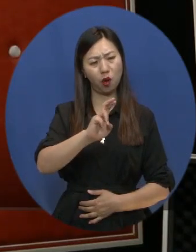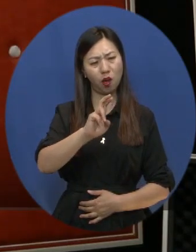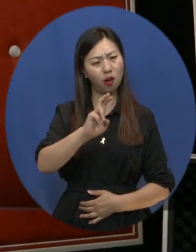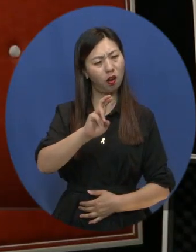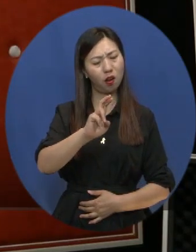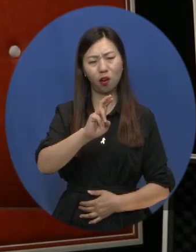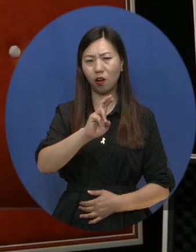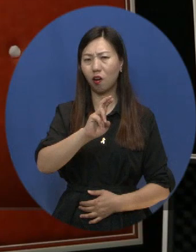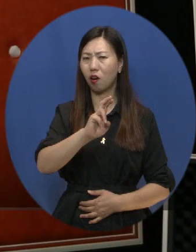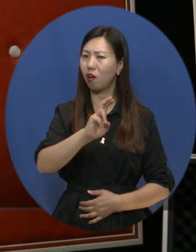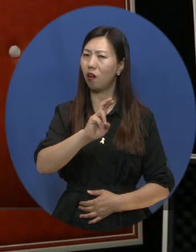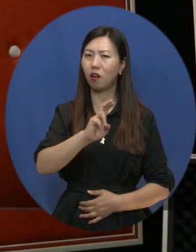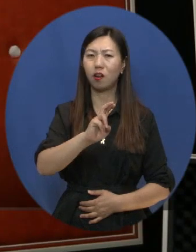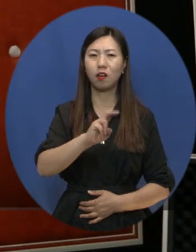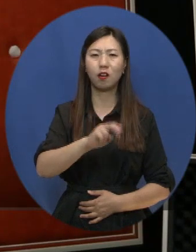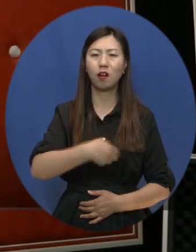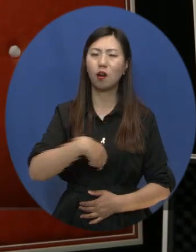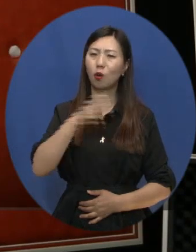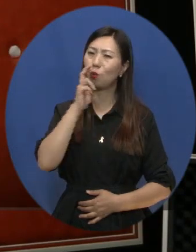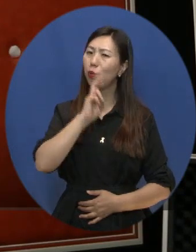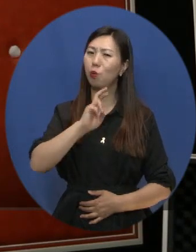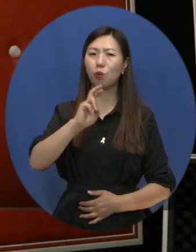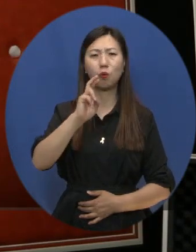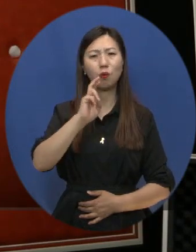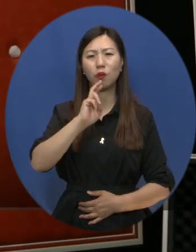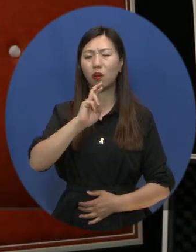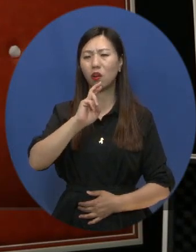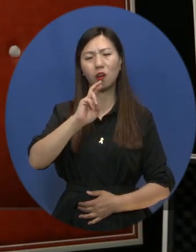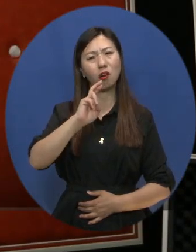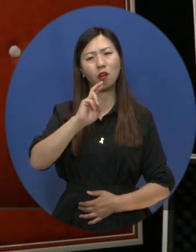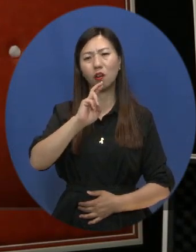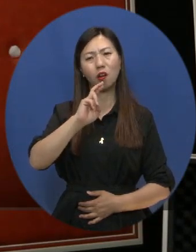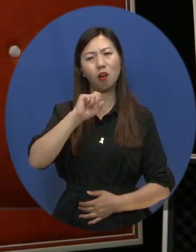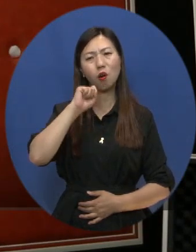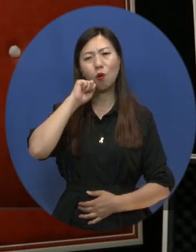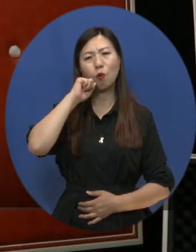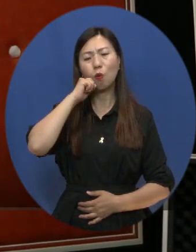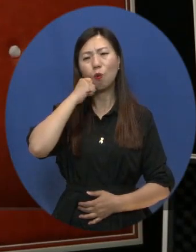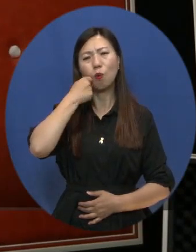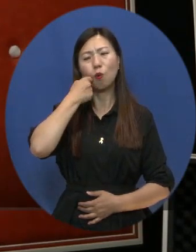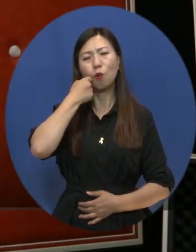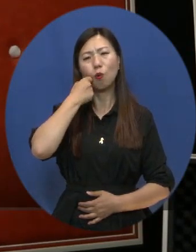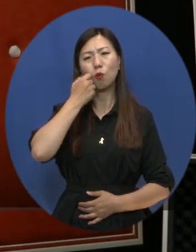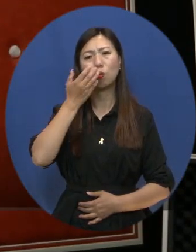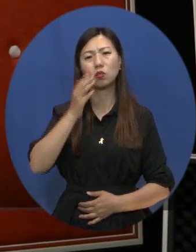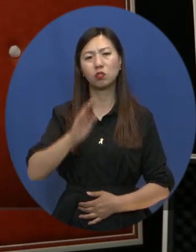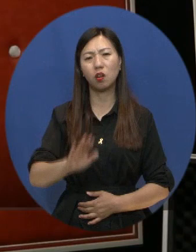그때 노래를 할 수 없는 뭐 그 상황인데